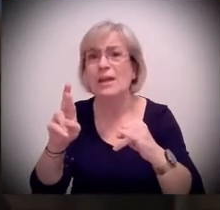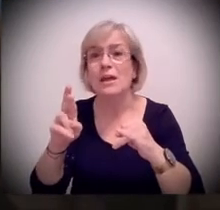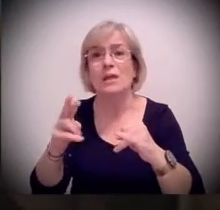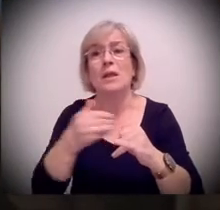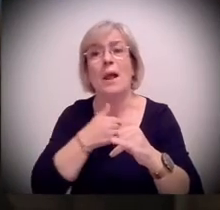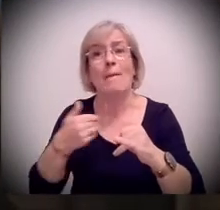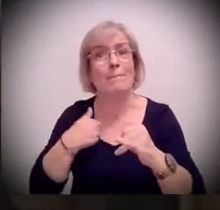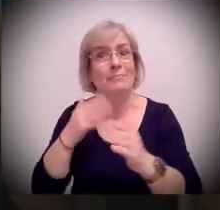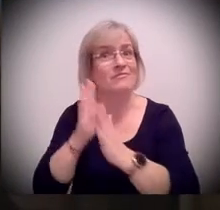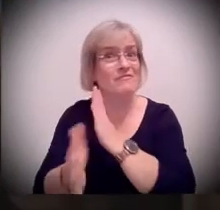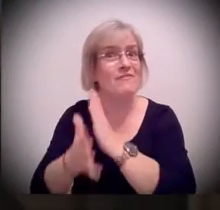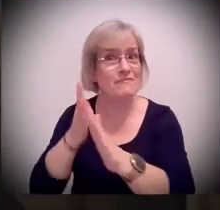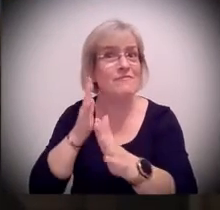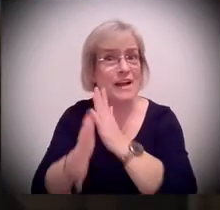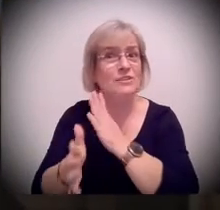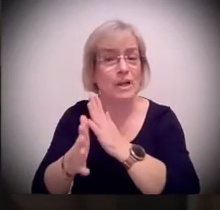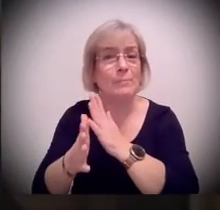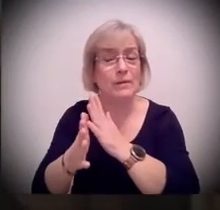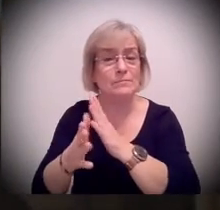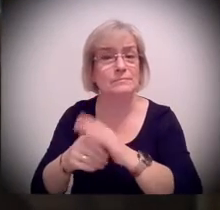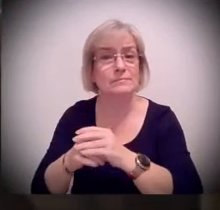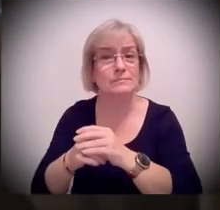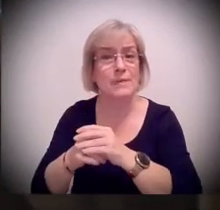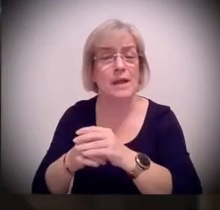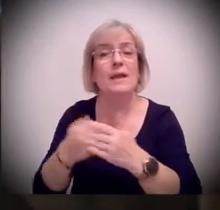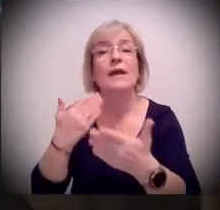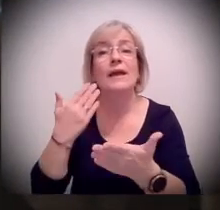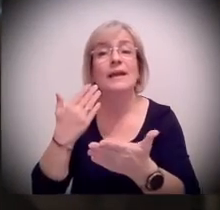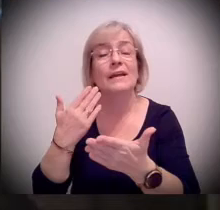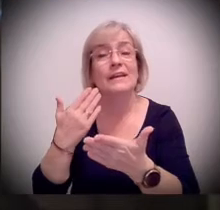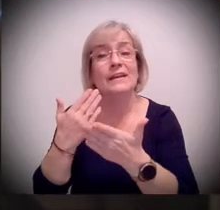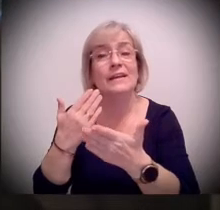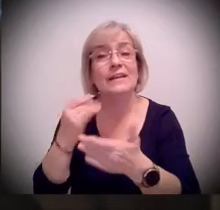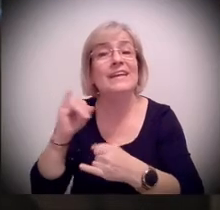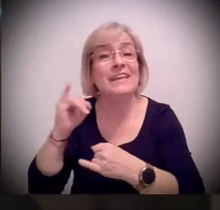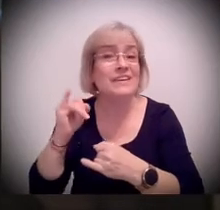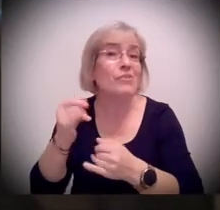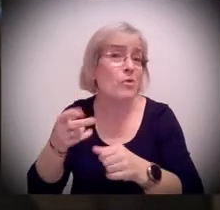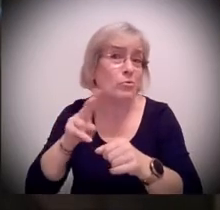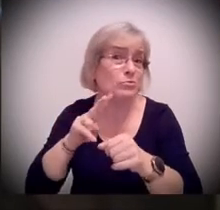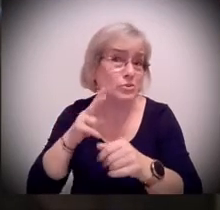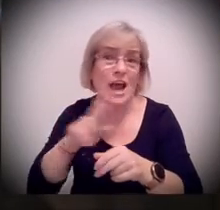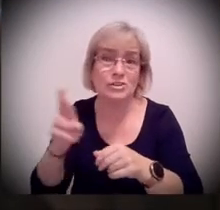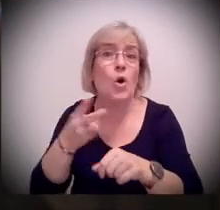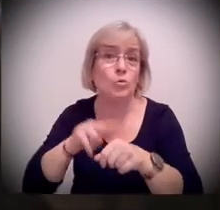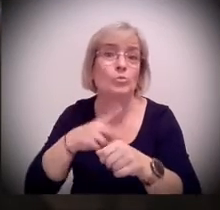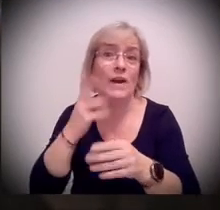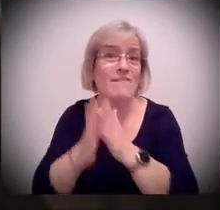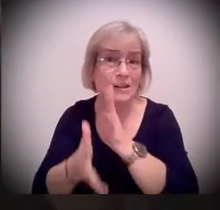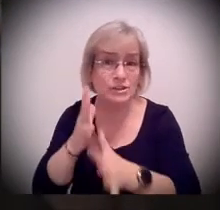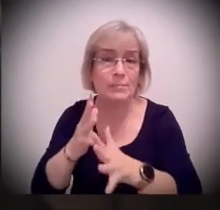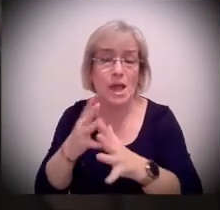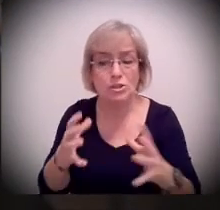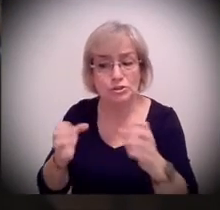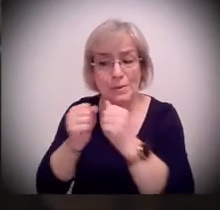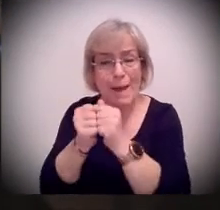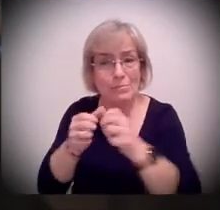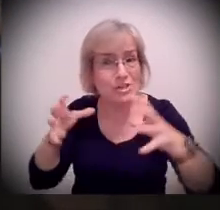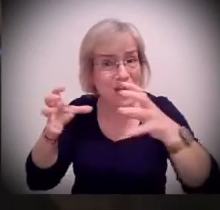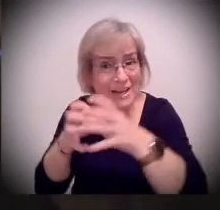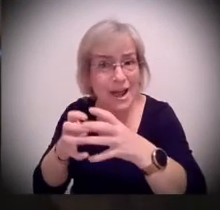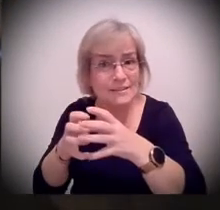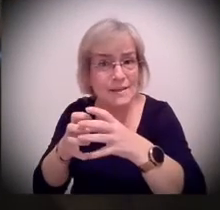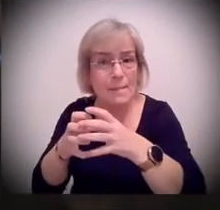których wy robicie to, co robicie i o które walczycie. Więc trzymajmy